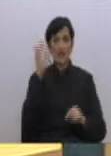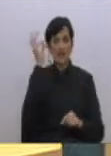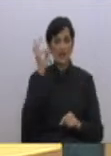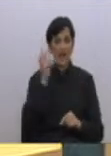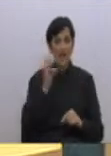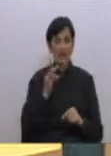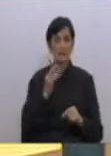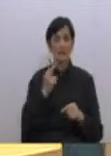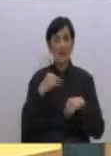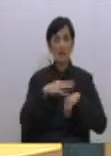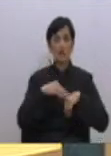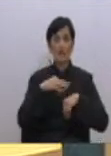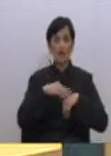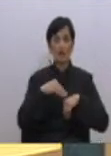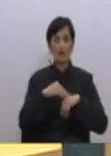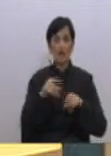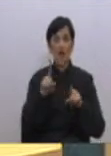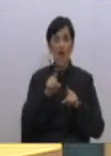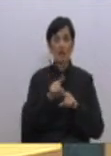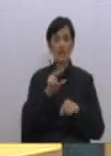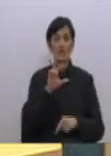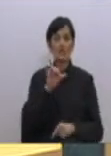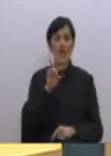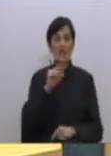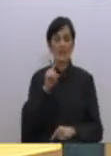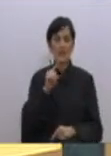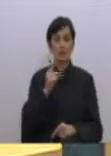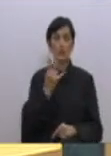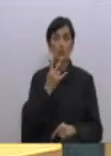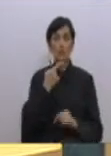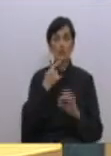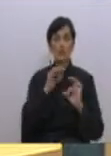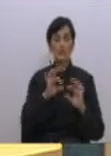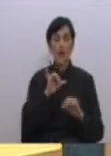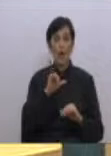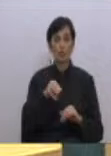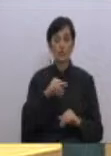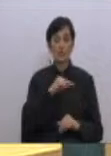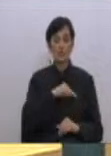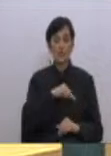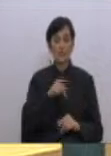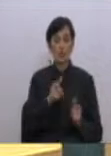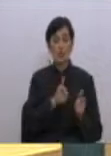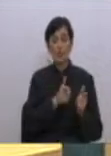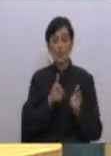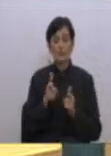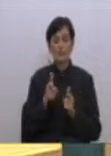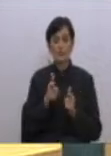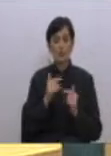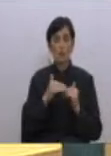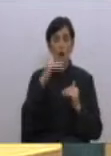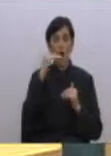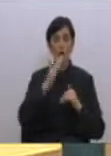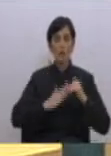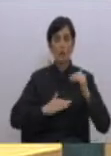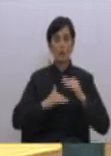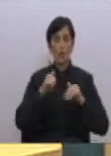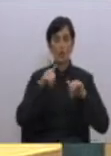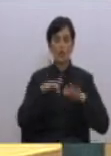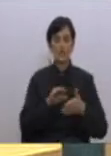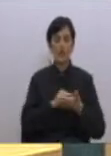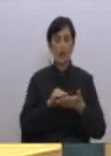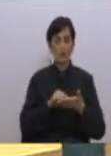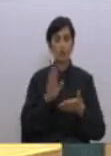და შვედეთმა და ასევე GIZ-მა. Უნდა აღინიშნოს, რომ აუდიტის სამსახური ამზადებს მაღალ პროფესორ დასკვნებს,